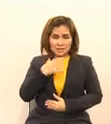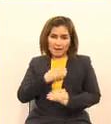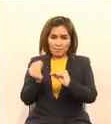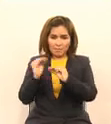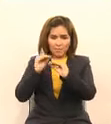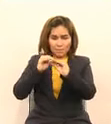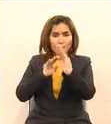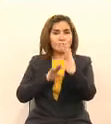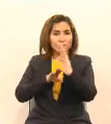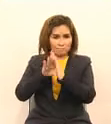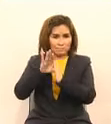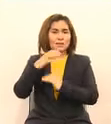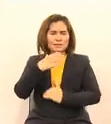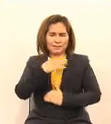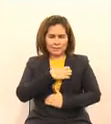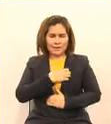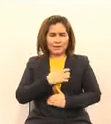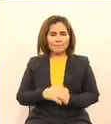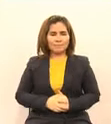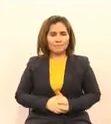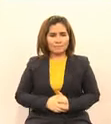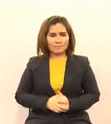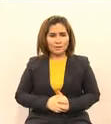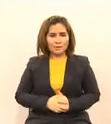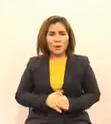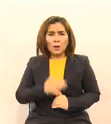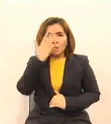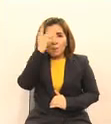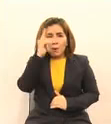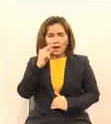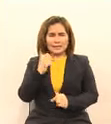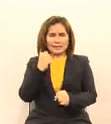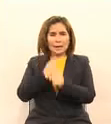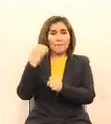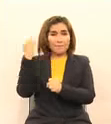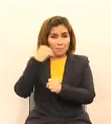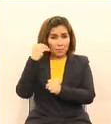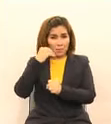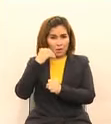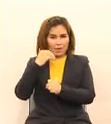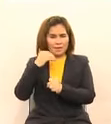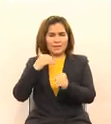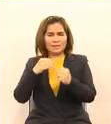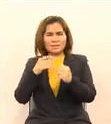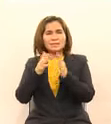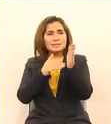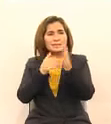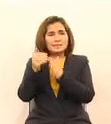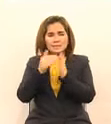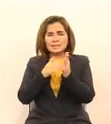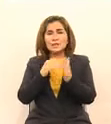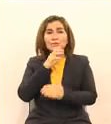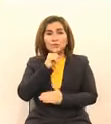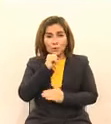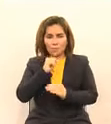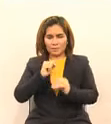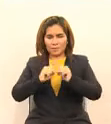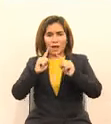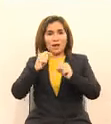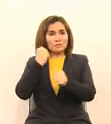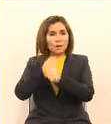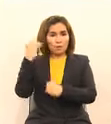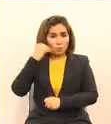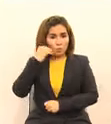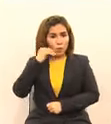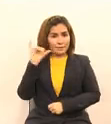เลขนี้สูงขึ้นเรื่อยๆนะครับโดยไปกินพื้นที่ของส่วนที่ทำบ่อยๆแต่ว่ายังไม่ได้ทำเป็นประจำนะครับขออนุญาตสไลด์ถัดไปครับส